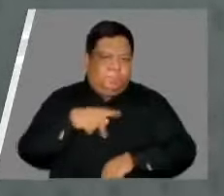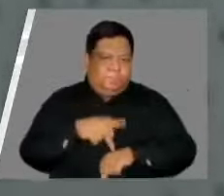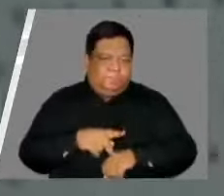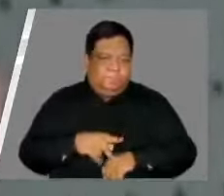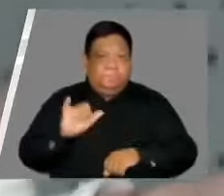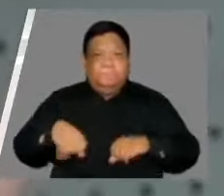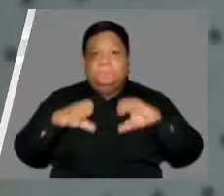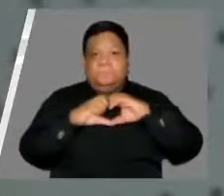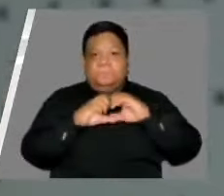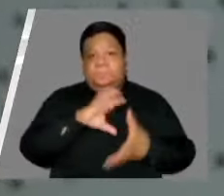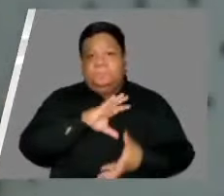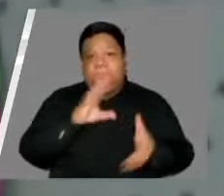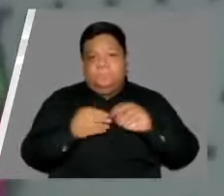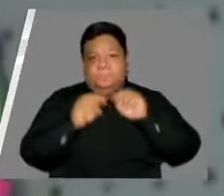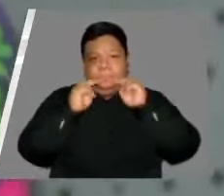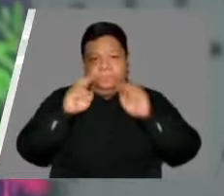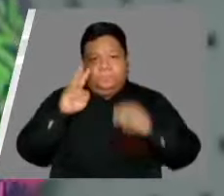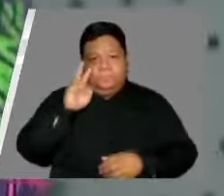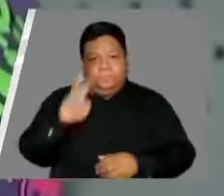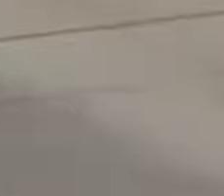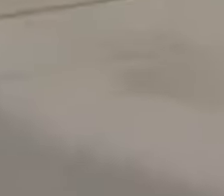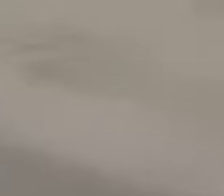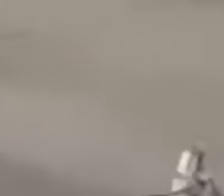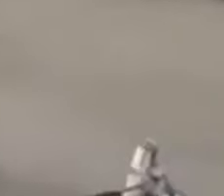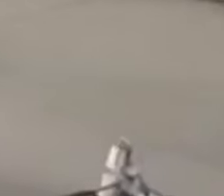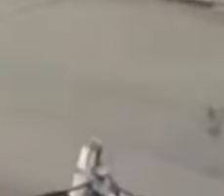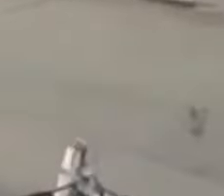Rafi Tima ang inyong saksi.